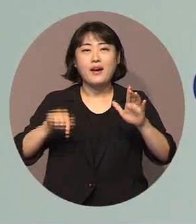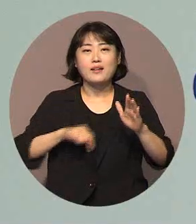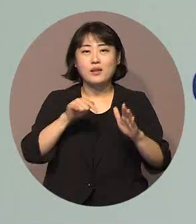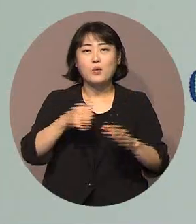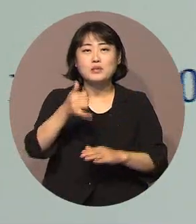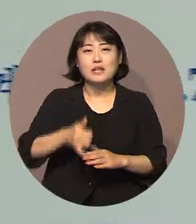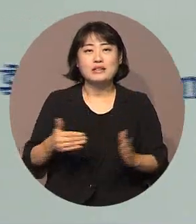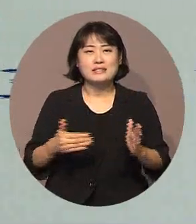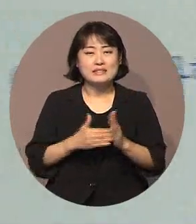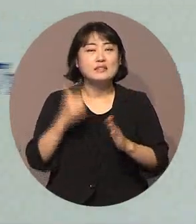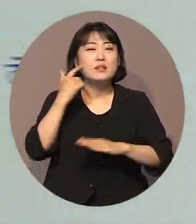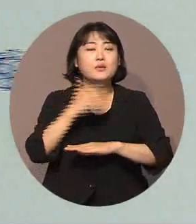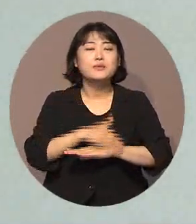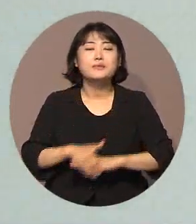마칠 계획입니다